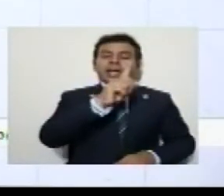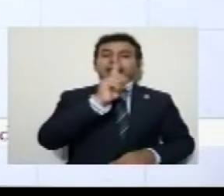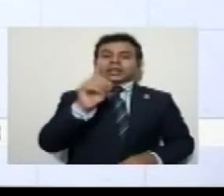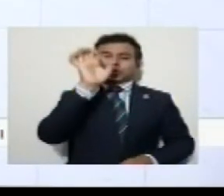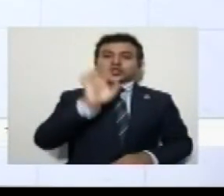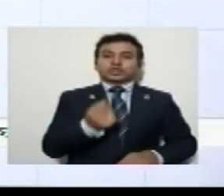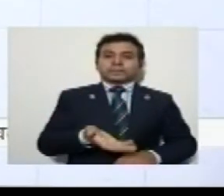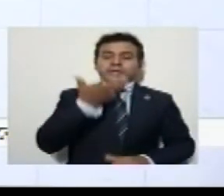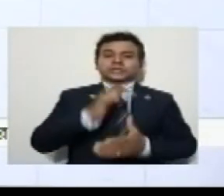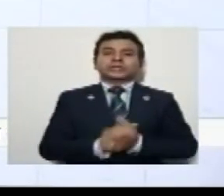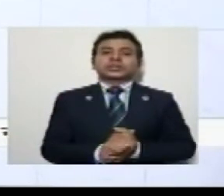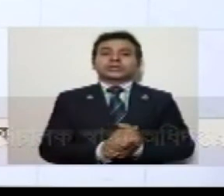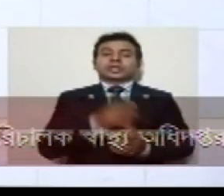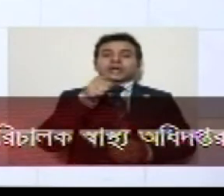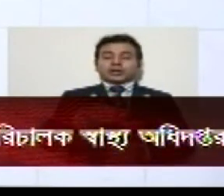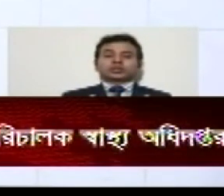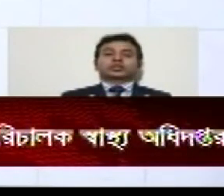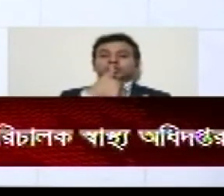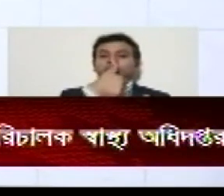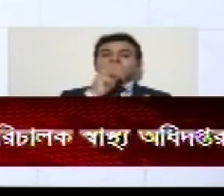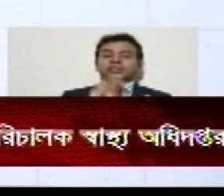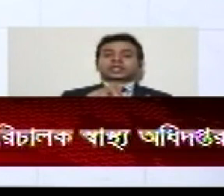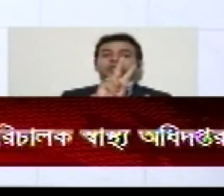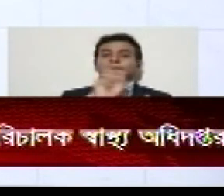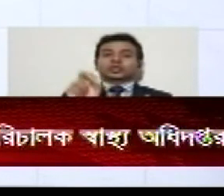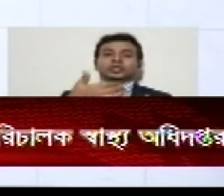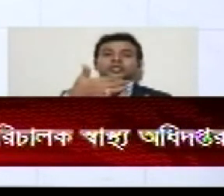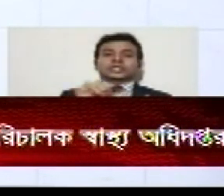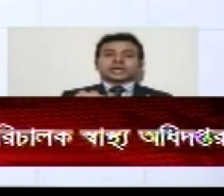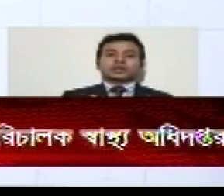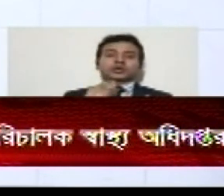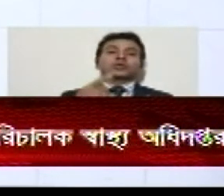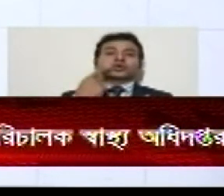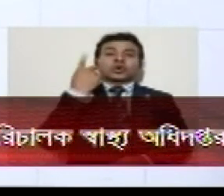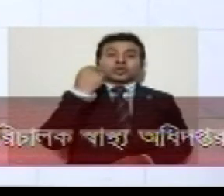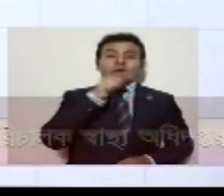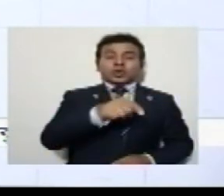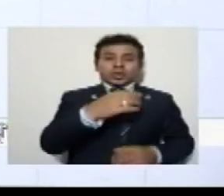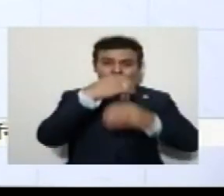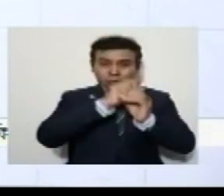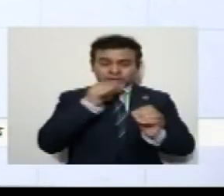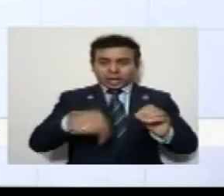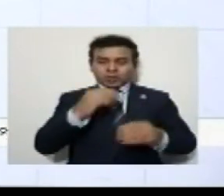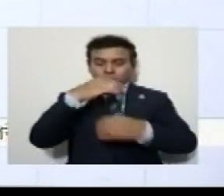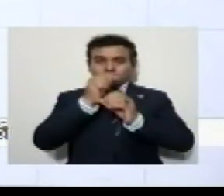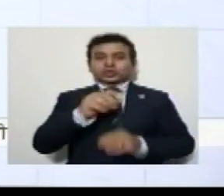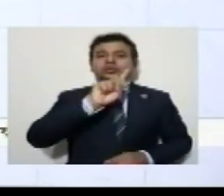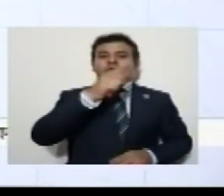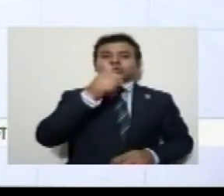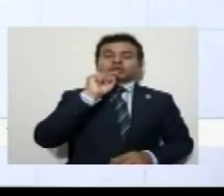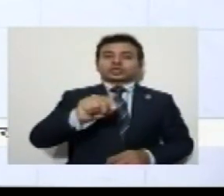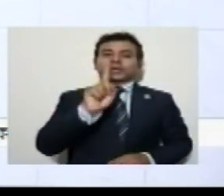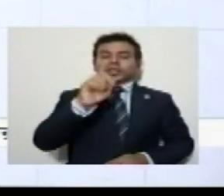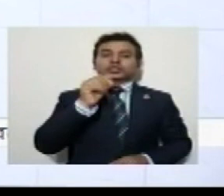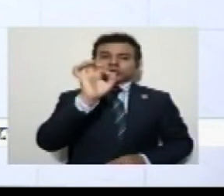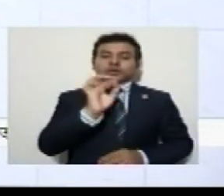24 ঘন্টার চেয়ে 21.11% বেশি, এবং যেটা আমরা পরীক্ষা করেছি 6,260, এটা